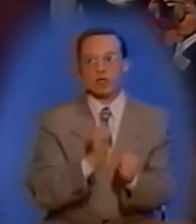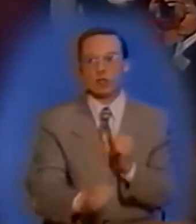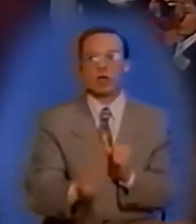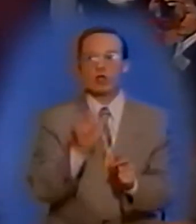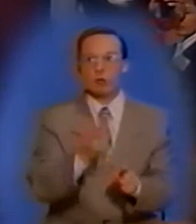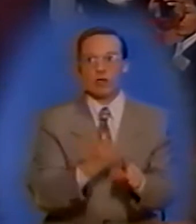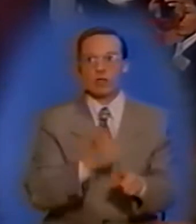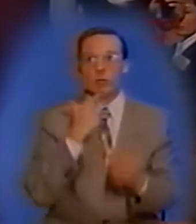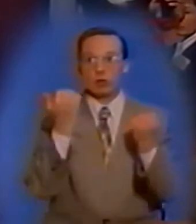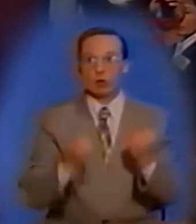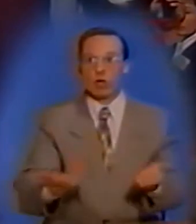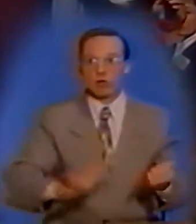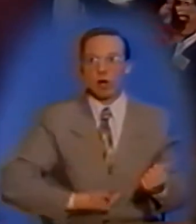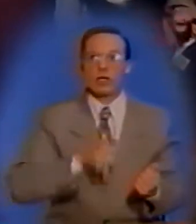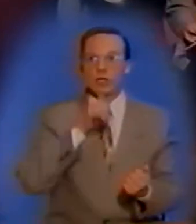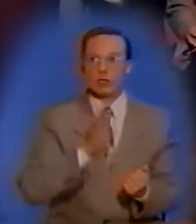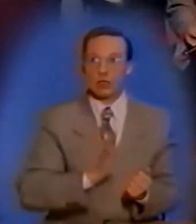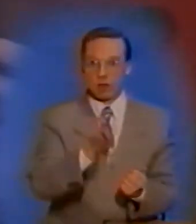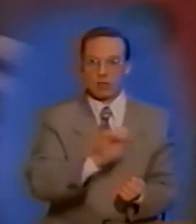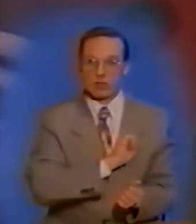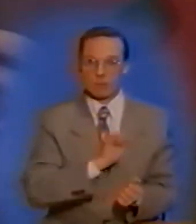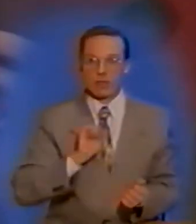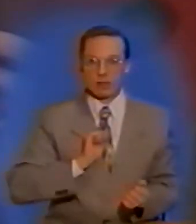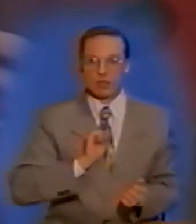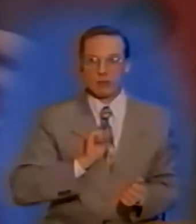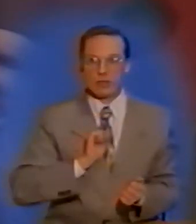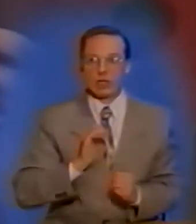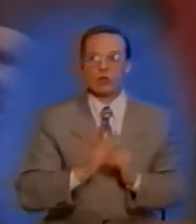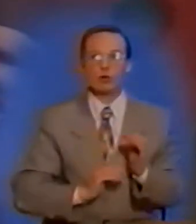sunkiai išgyvena ir kreipiasi į specialistus.